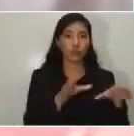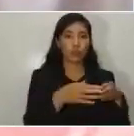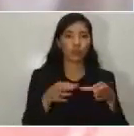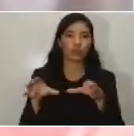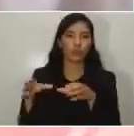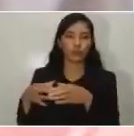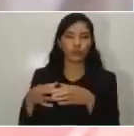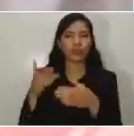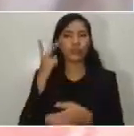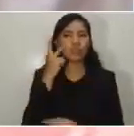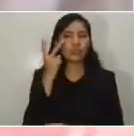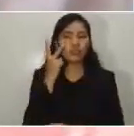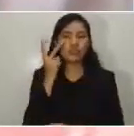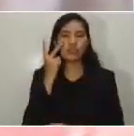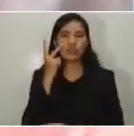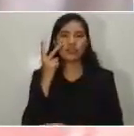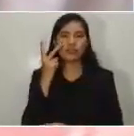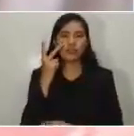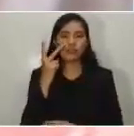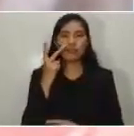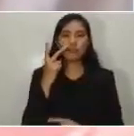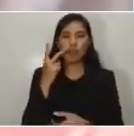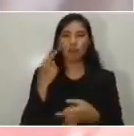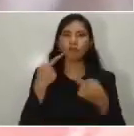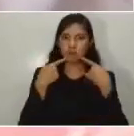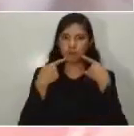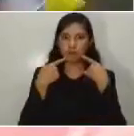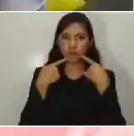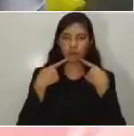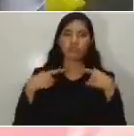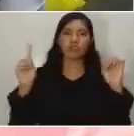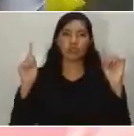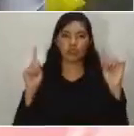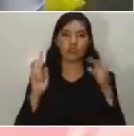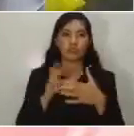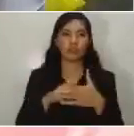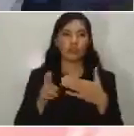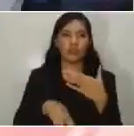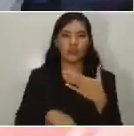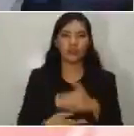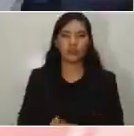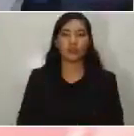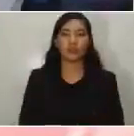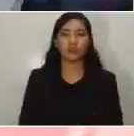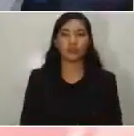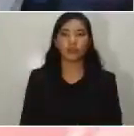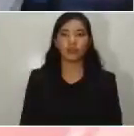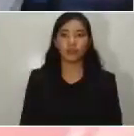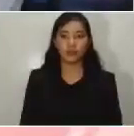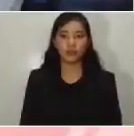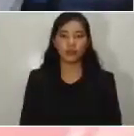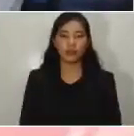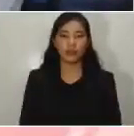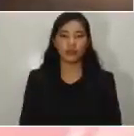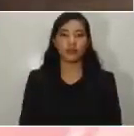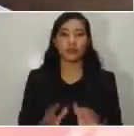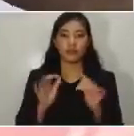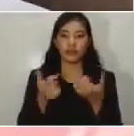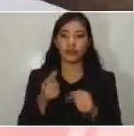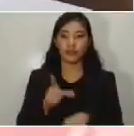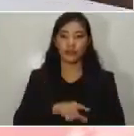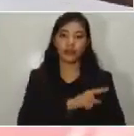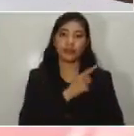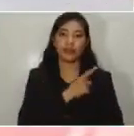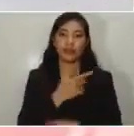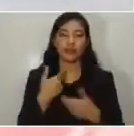yung kanilang mga adverse events, no? Dun sa isa naman, nakita na parang mas marami ang nagkakaroon ng mild to moderate na